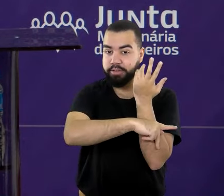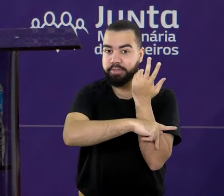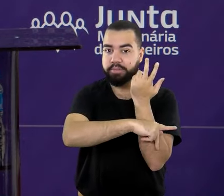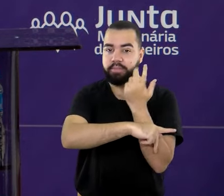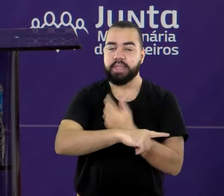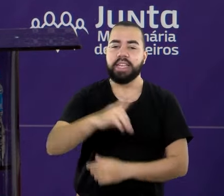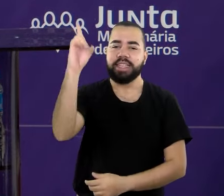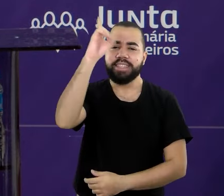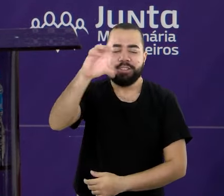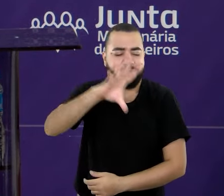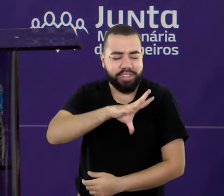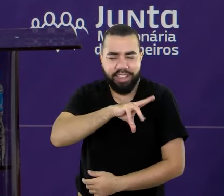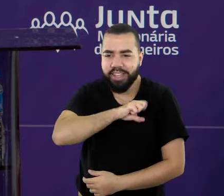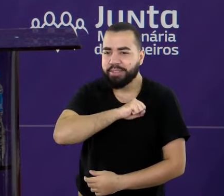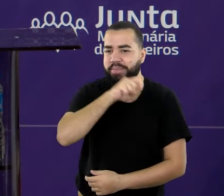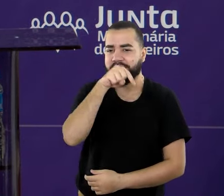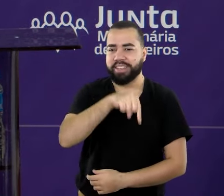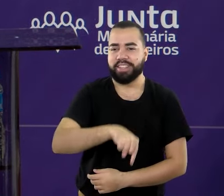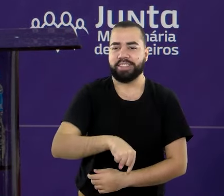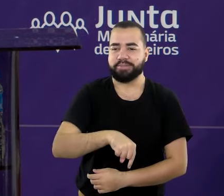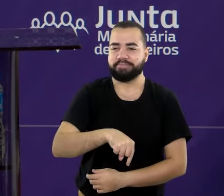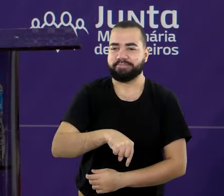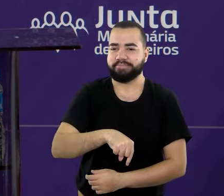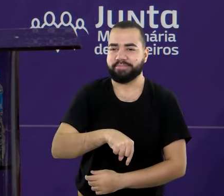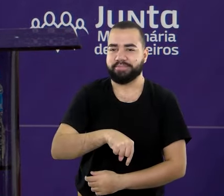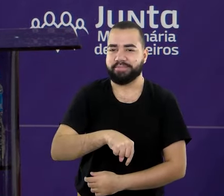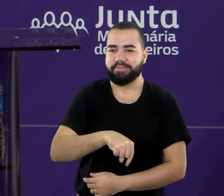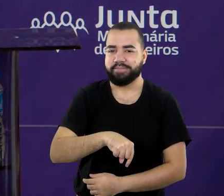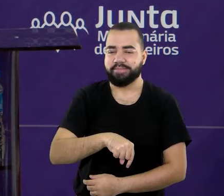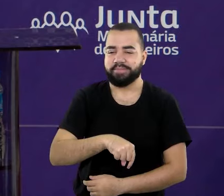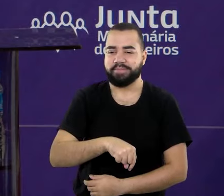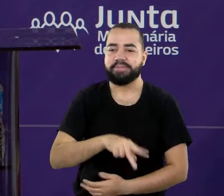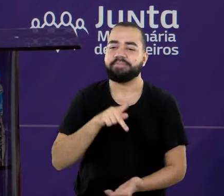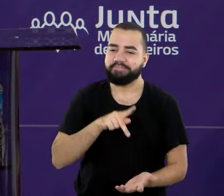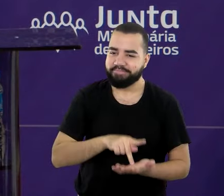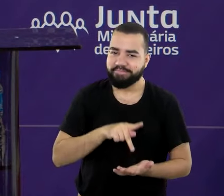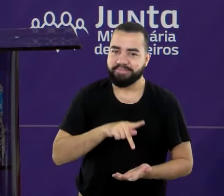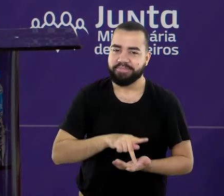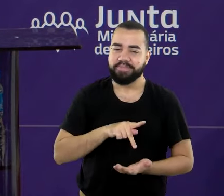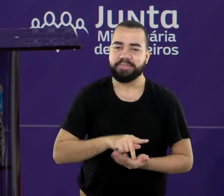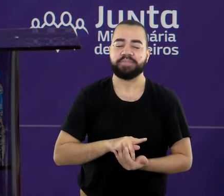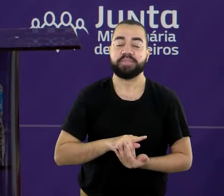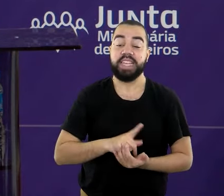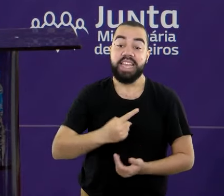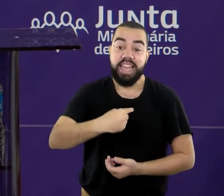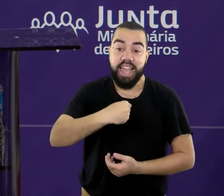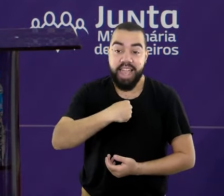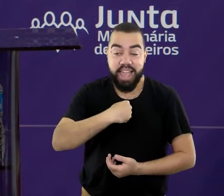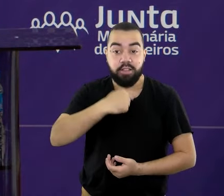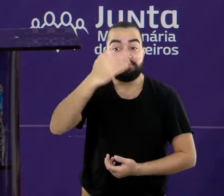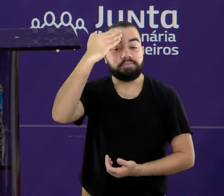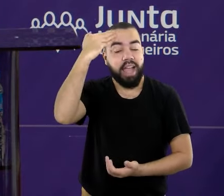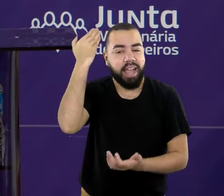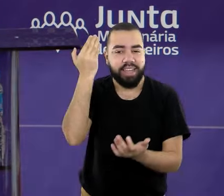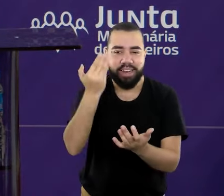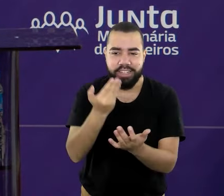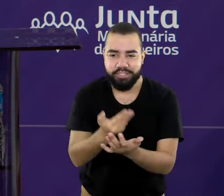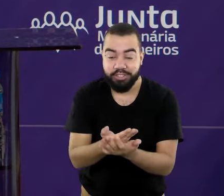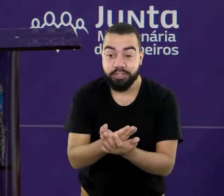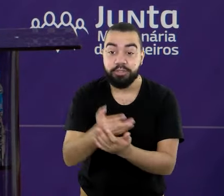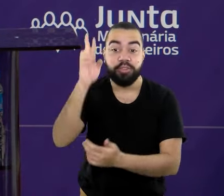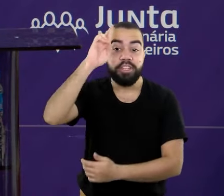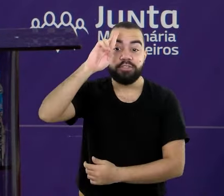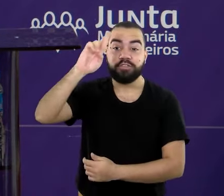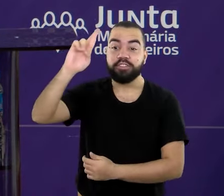essa igreja. 오늘 이 예배도 하나님이 임재하고 계신 줄로 믿습니다. Eu creio que o Senhor faz presente nesse lugar.